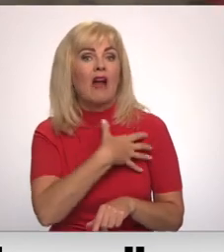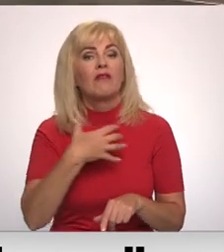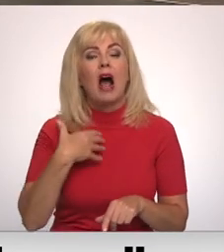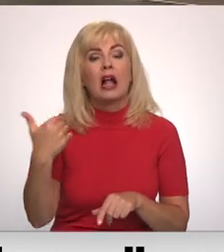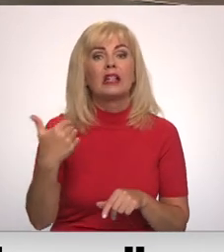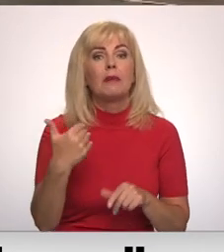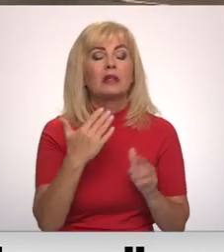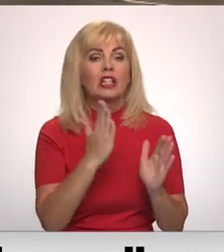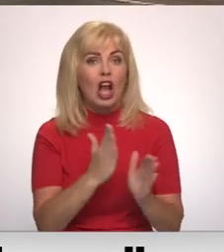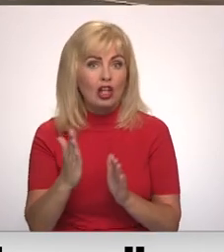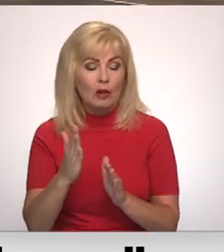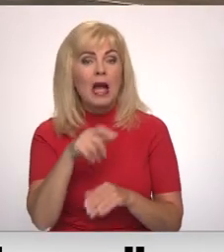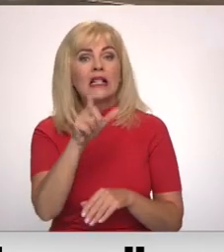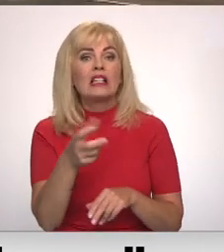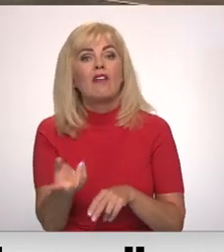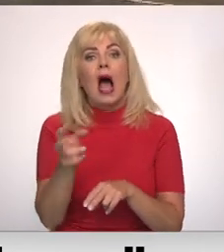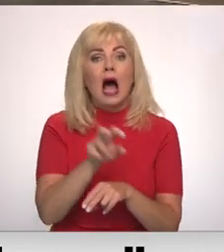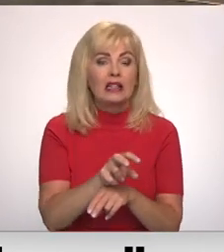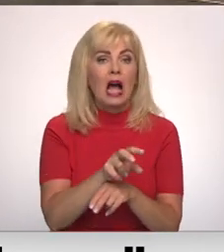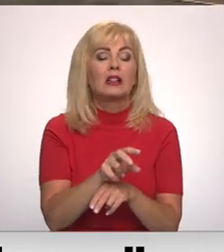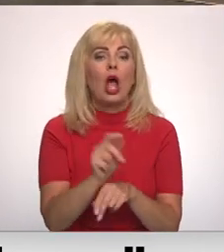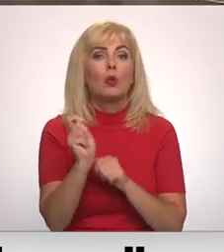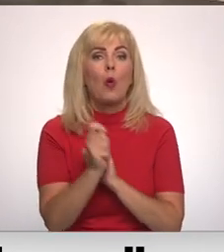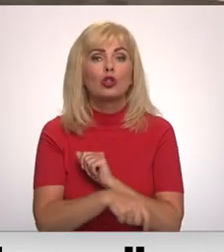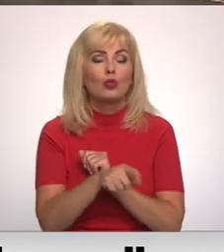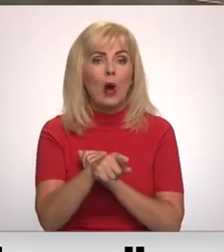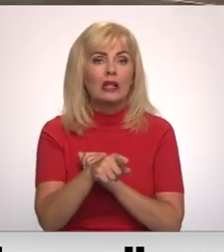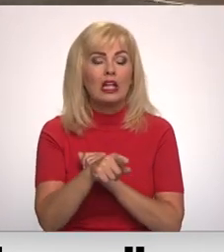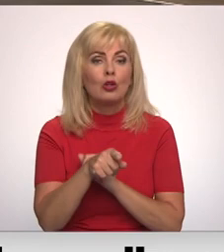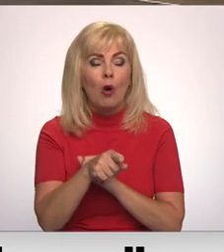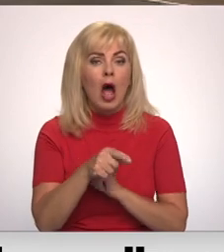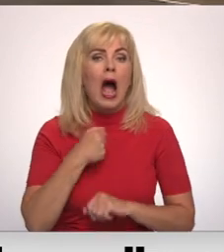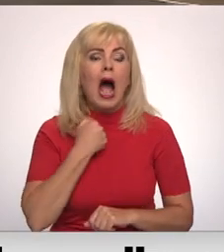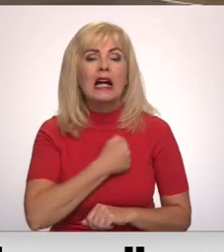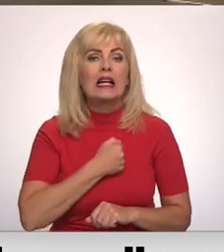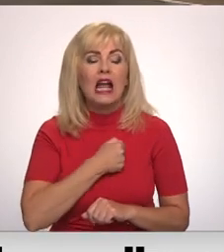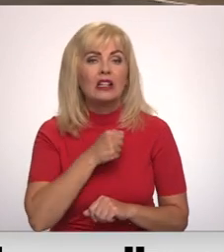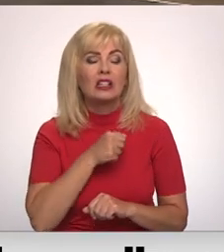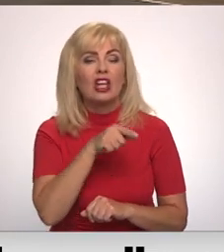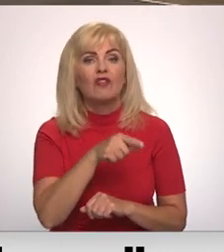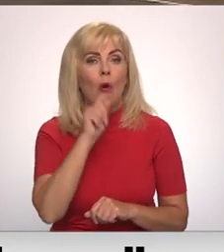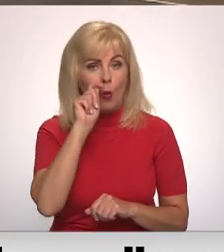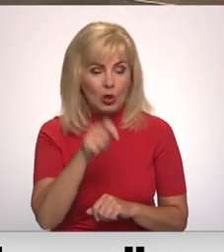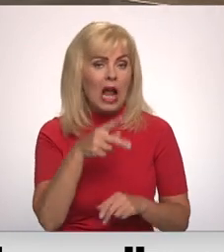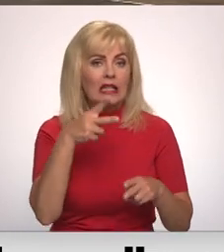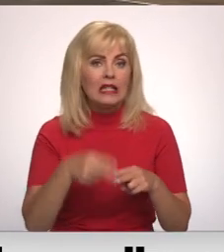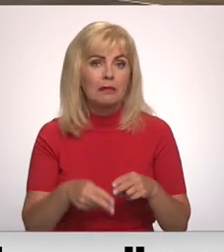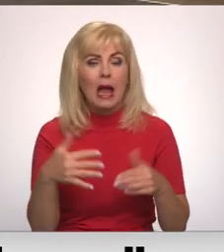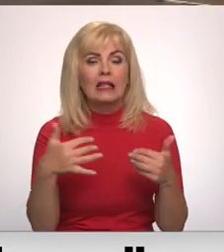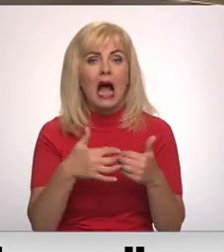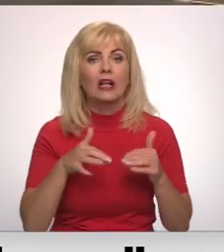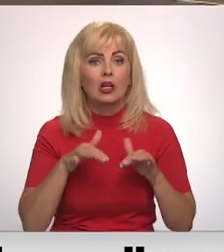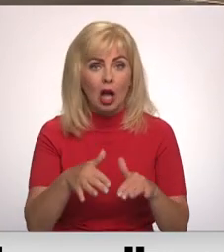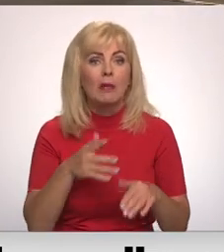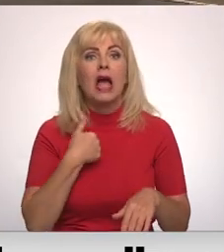ir atnākuši šeit arī, lai nosūdītu Krievijas agresiju Ukrainā un pieprasītu izbeigt kara darbību. Un arī es pievienojos,